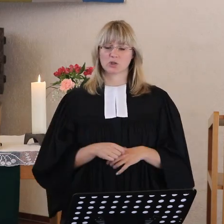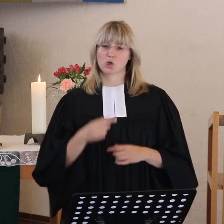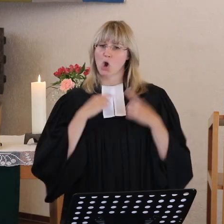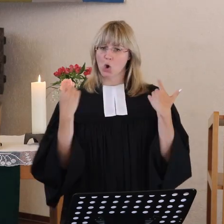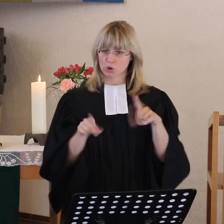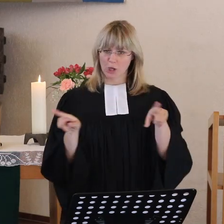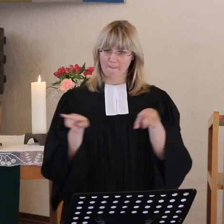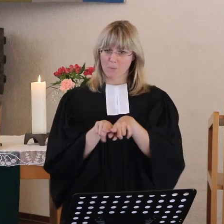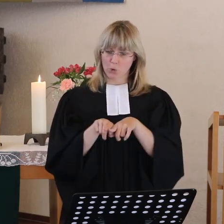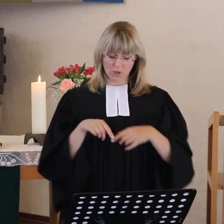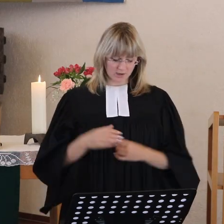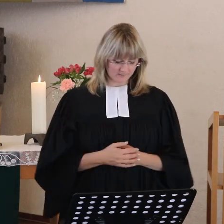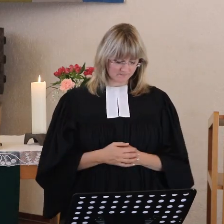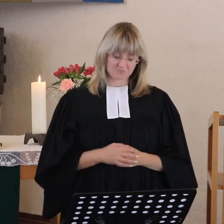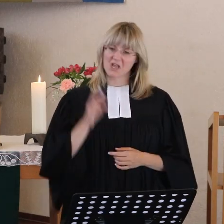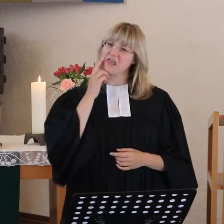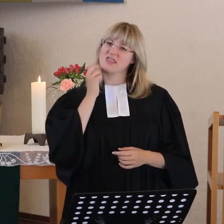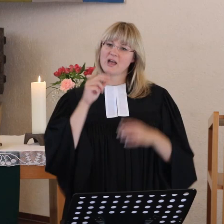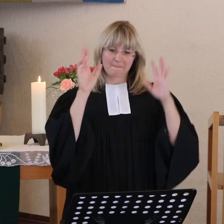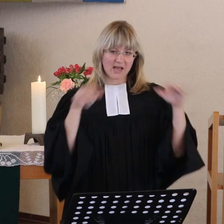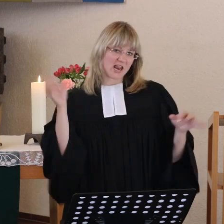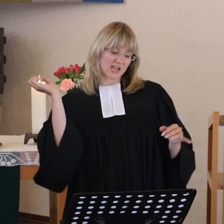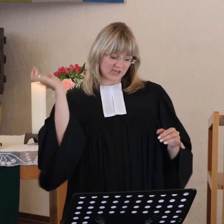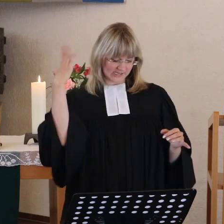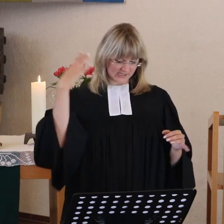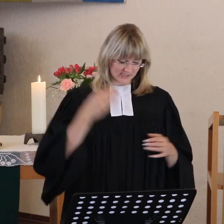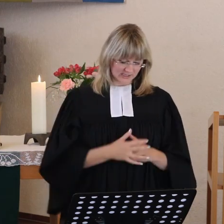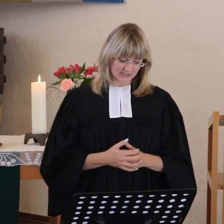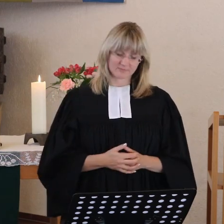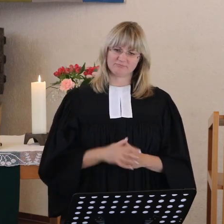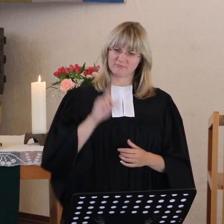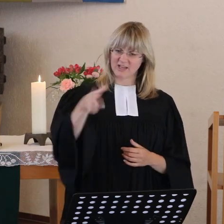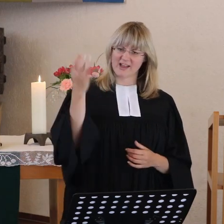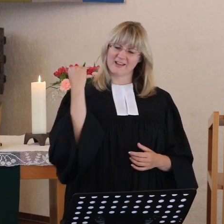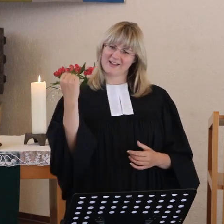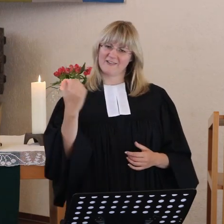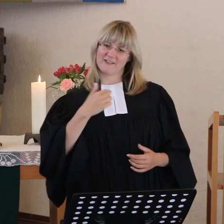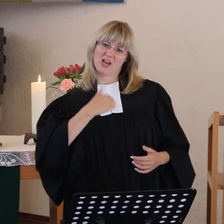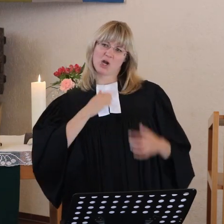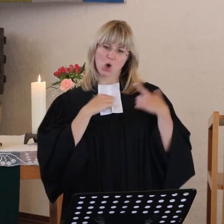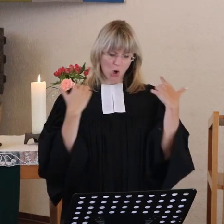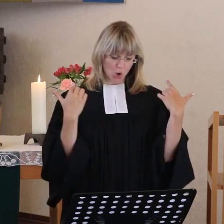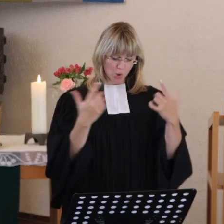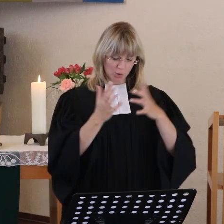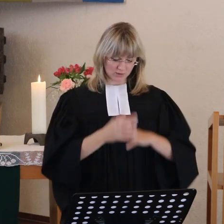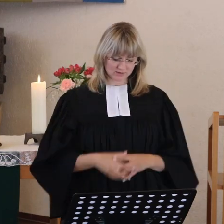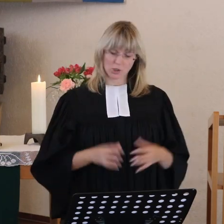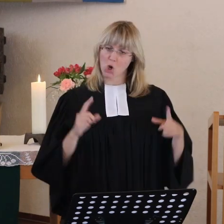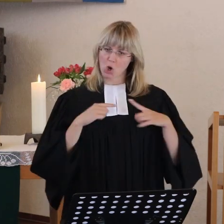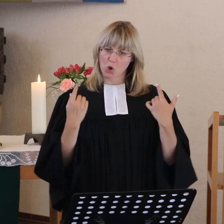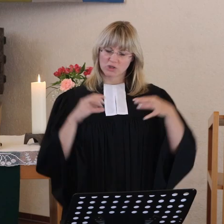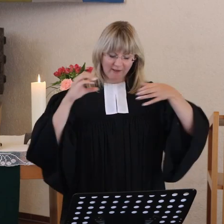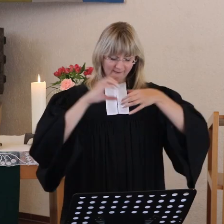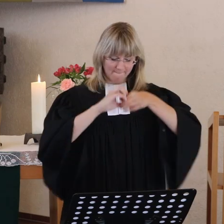fühlen, und im Namen des Heiligen Geistes, eine Kraft, die in uns ist und die